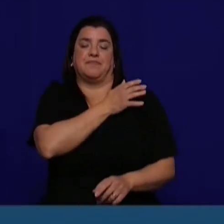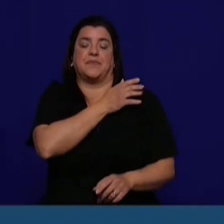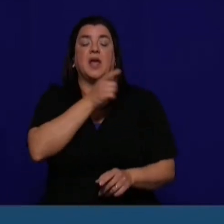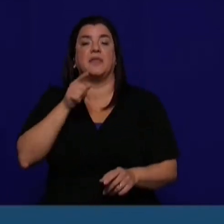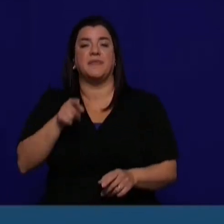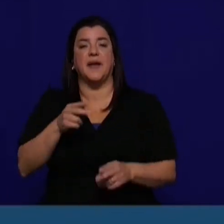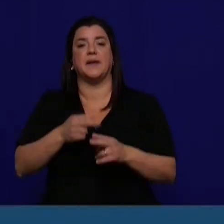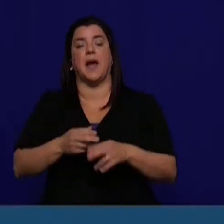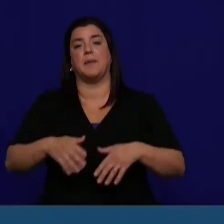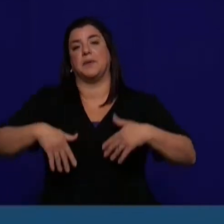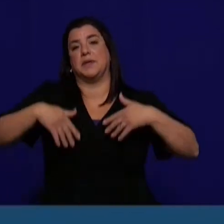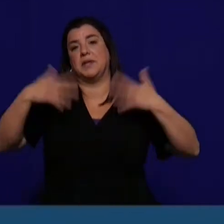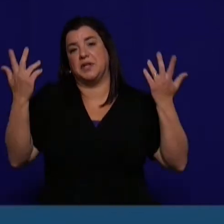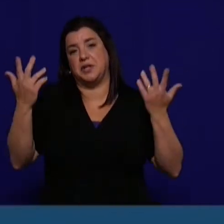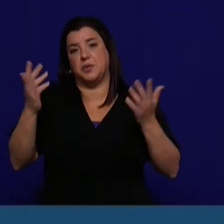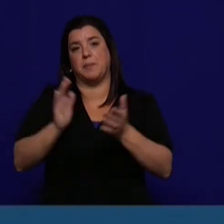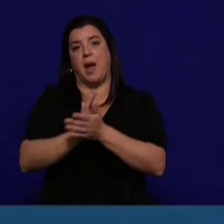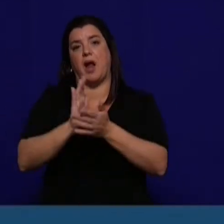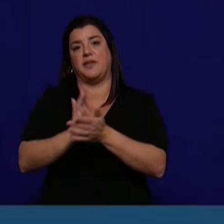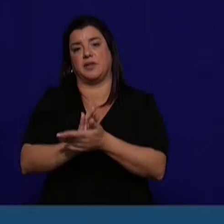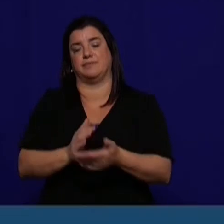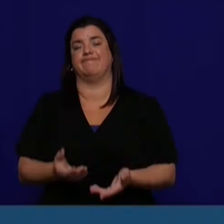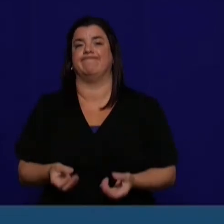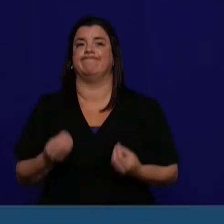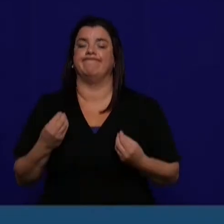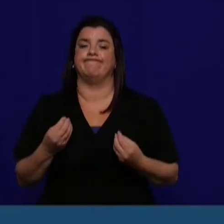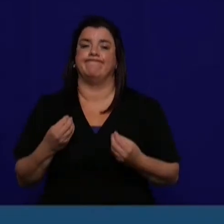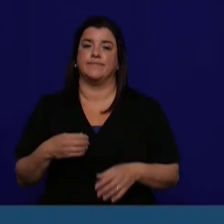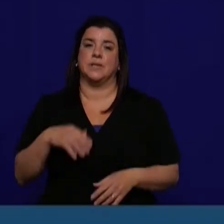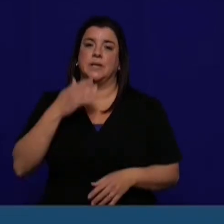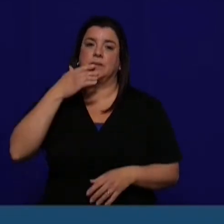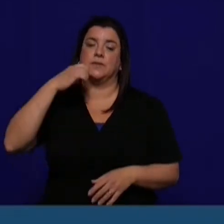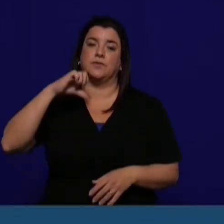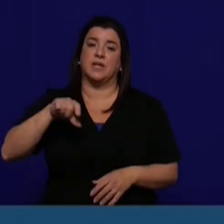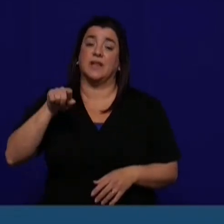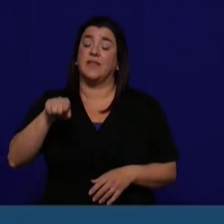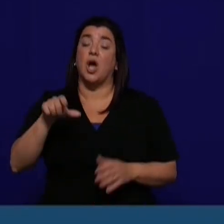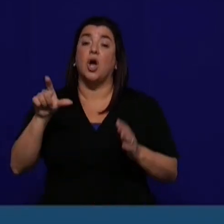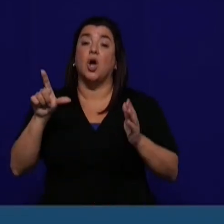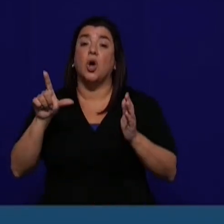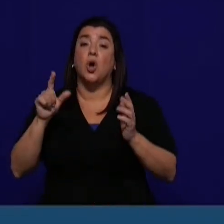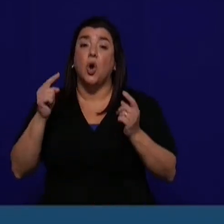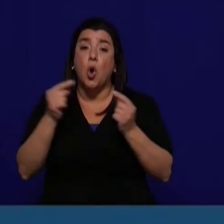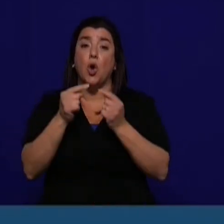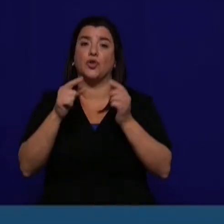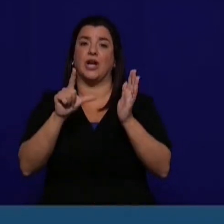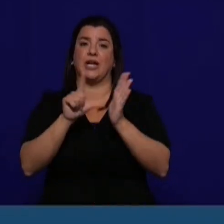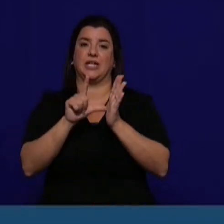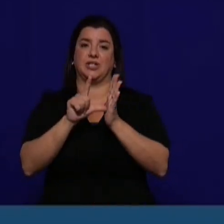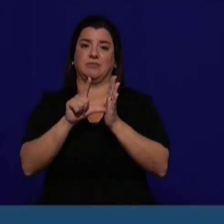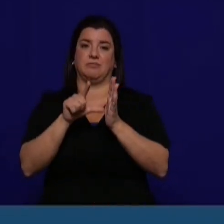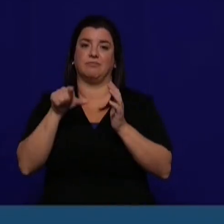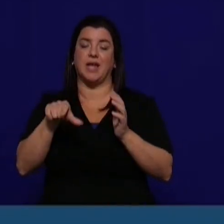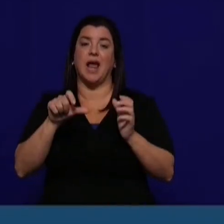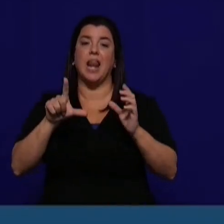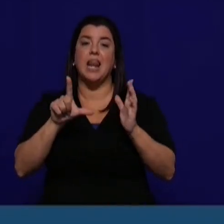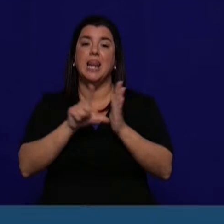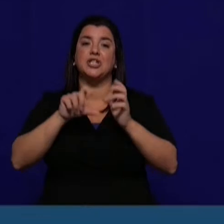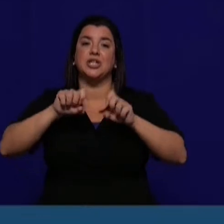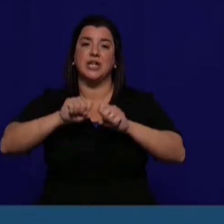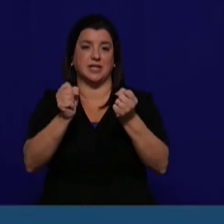ikunu qegħdin jagħmlu dawn it-tip ta' parties. Dawn huma parties li huma illegali, dawn huma ksur ta' liġi u dawn qegħdin